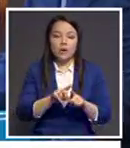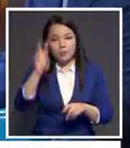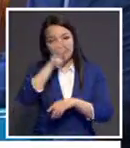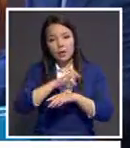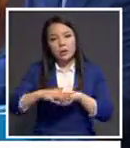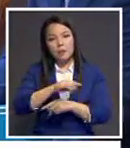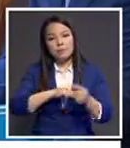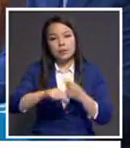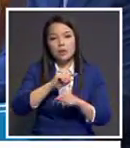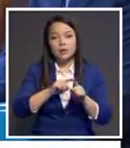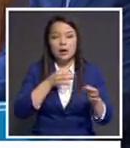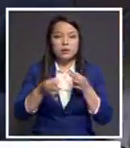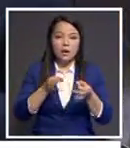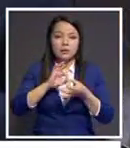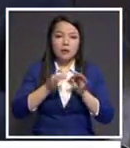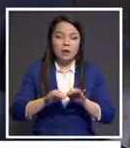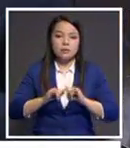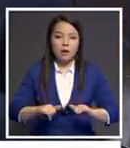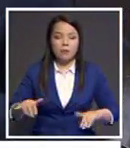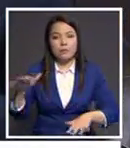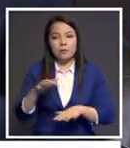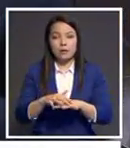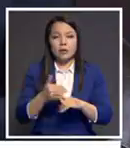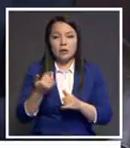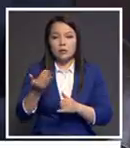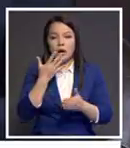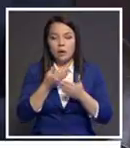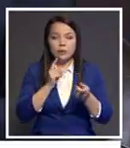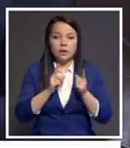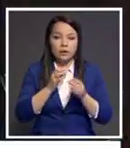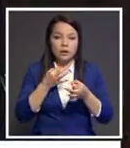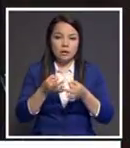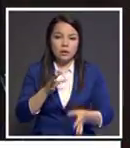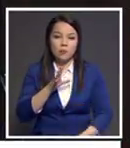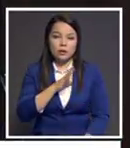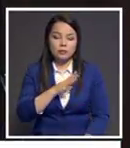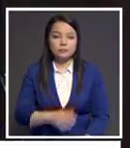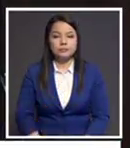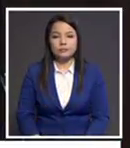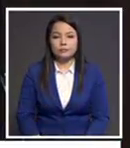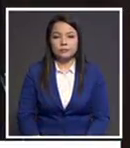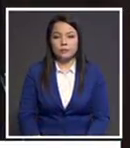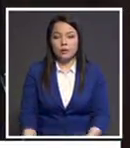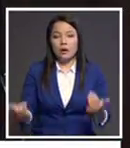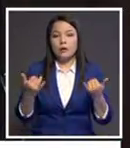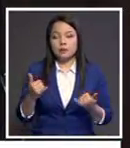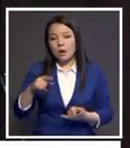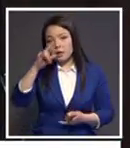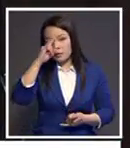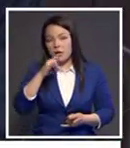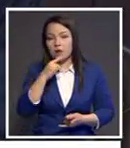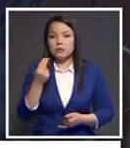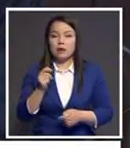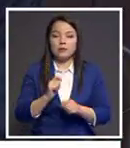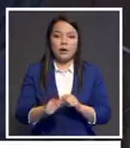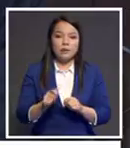бизнес арасындағы сындарды диалогтың дамуы жөнінде айтты. За эти годы в Казахстан инвестировано